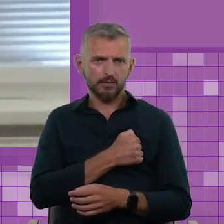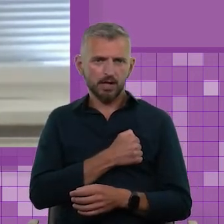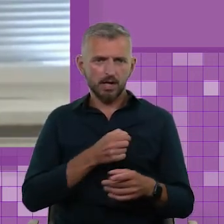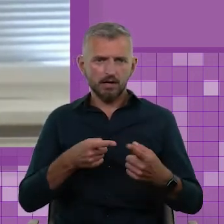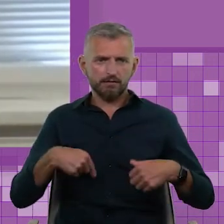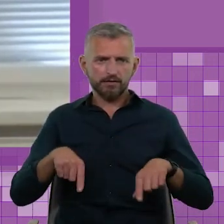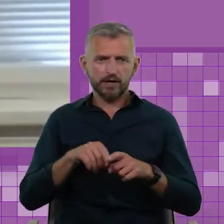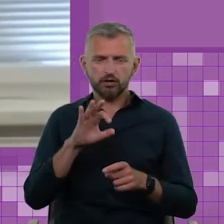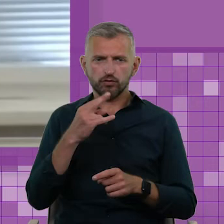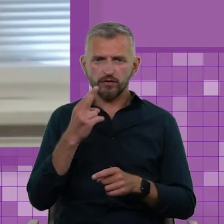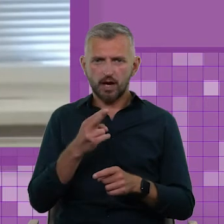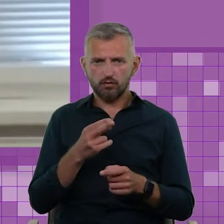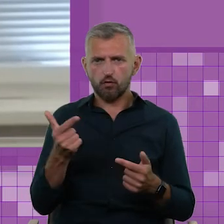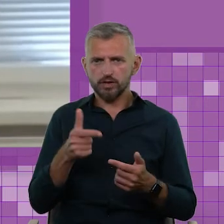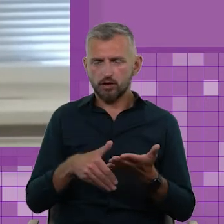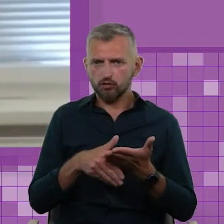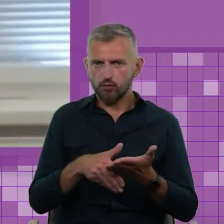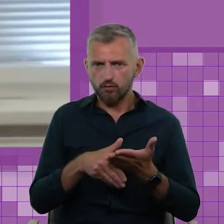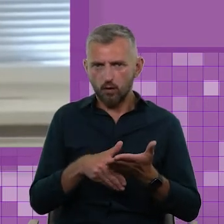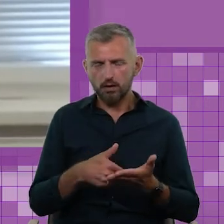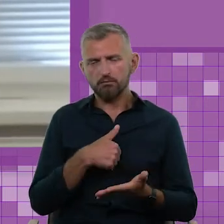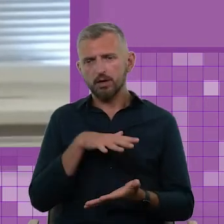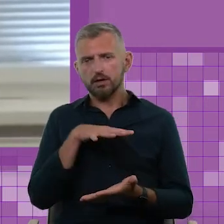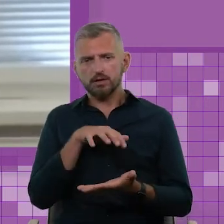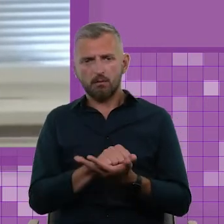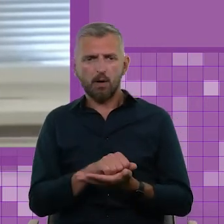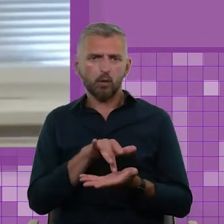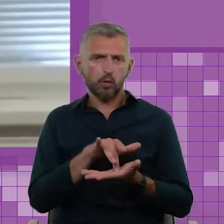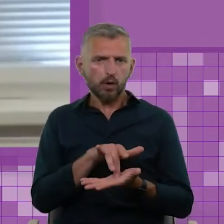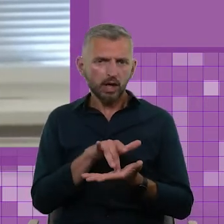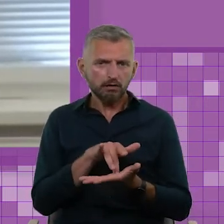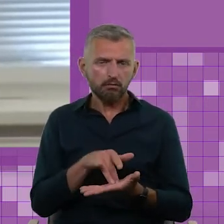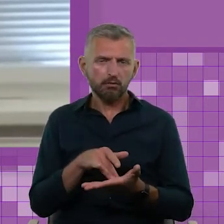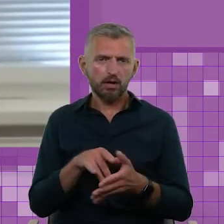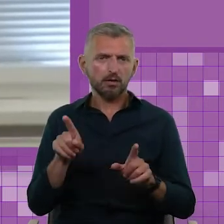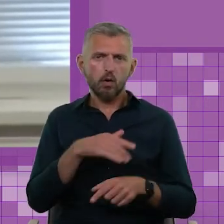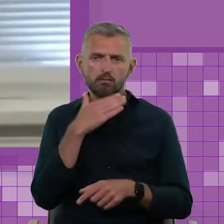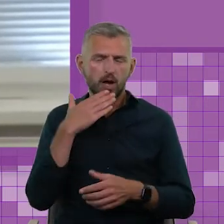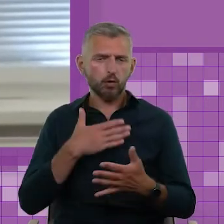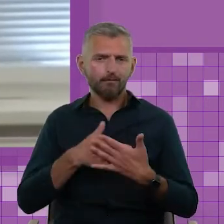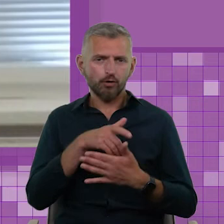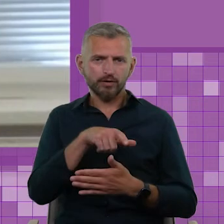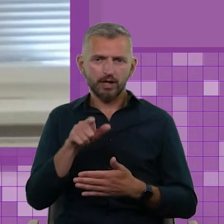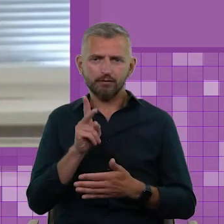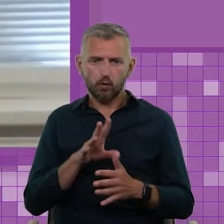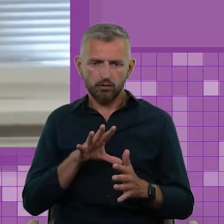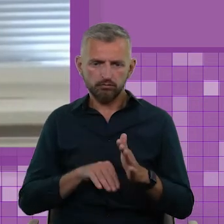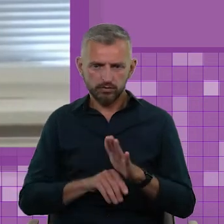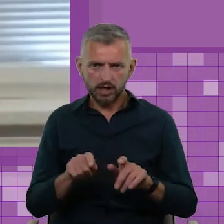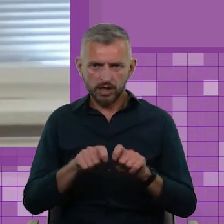сфері соціально-гуманітарної допомоги. Ми займалися туризмом і також багато волонтерів, які закладали наш